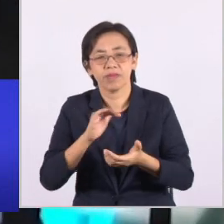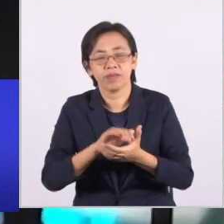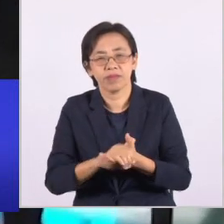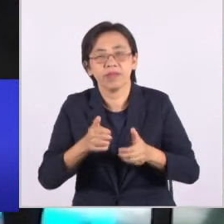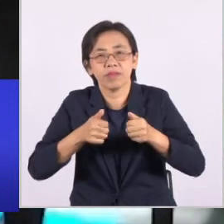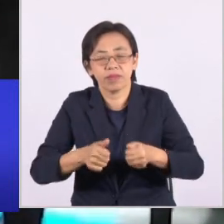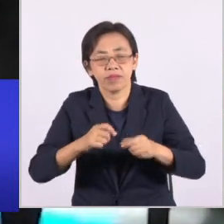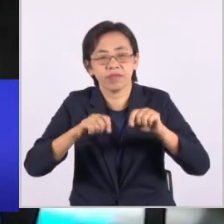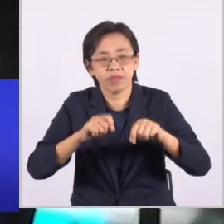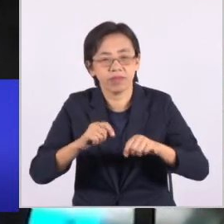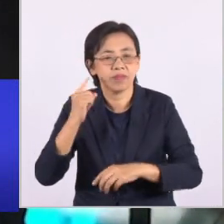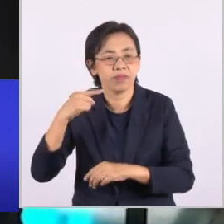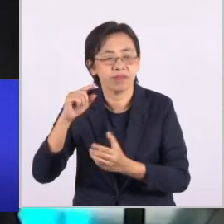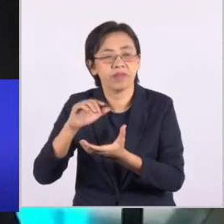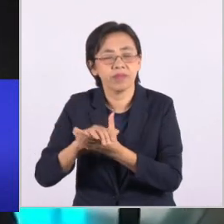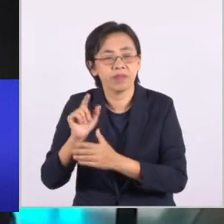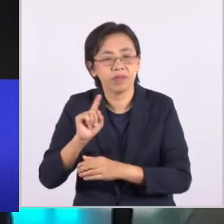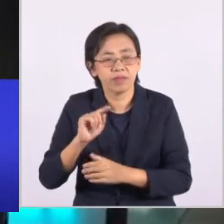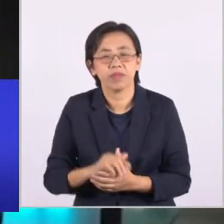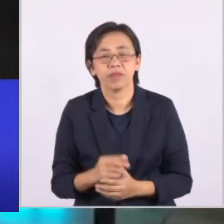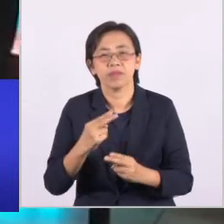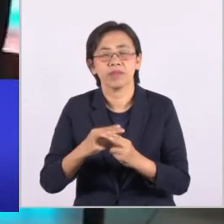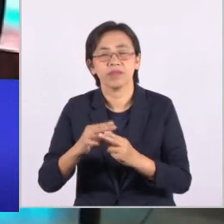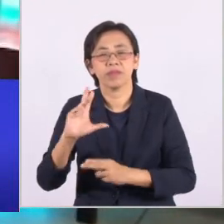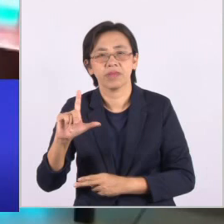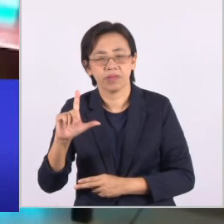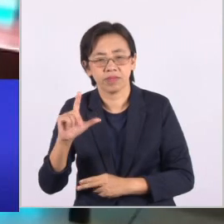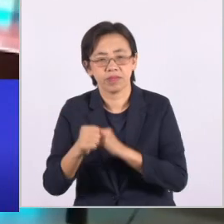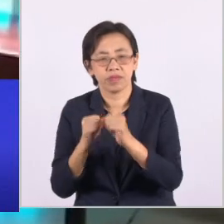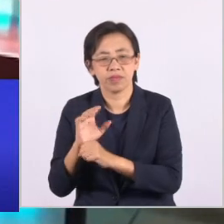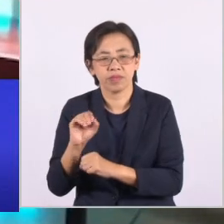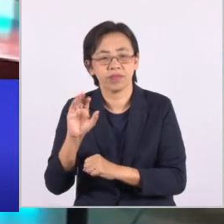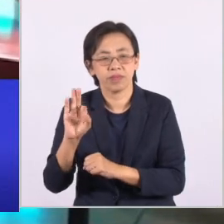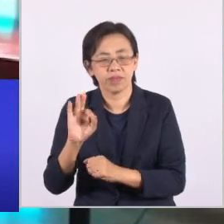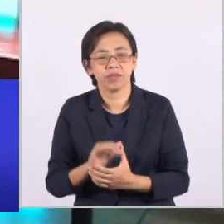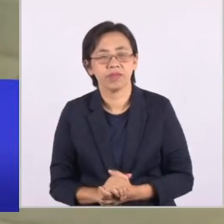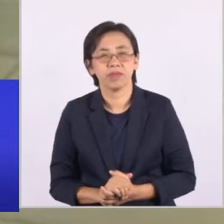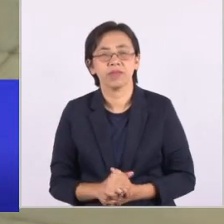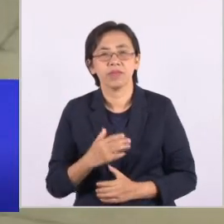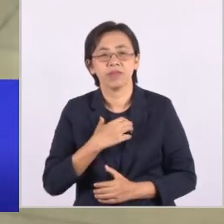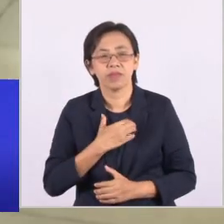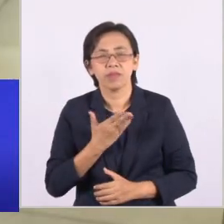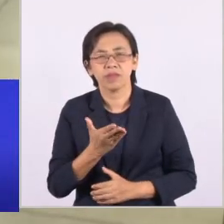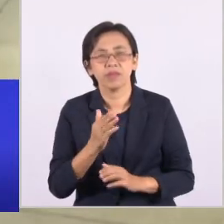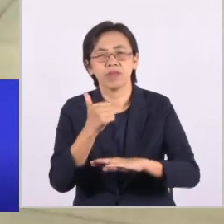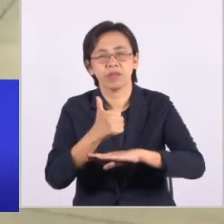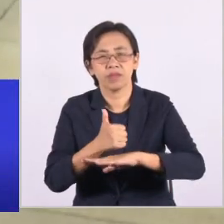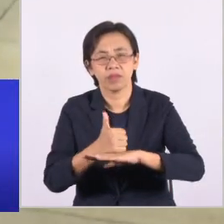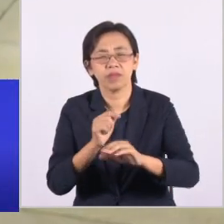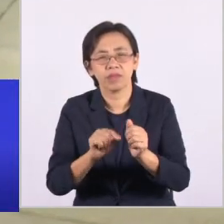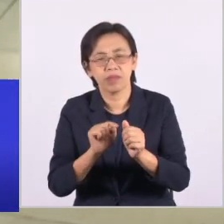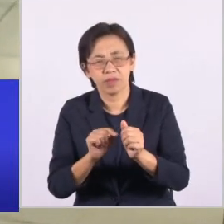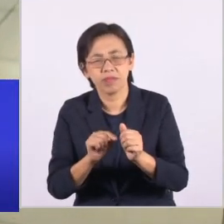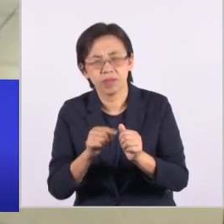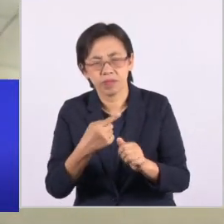กับเจ้าสาวก็คือนางสาวชมภัสสรบุญทวีอายุ 59ปีขอให้เจ้าหน้าที่เนี่ยรบกวนไปที่